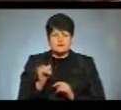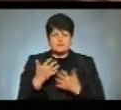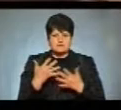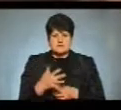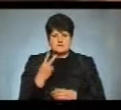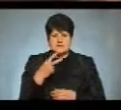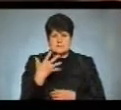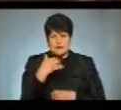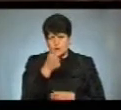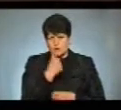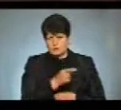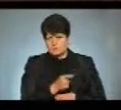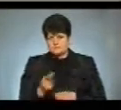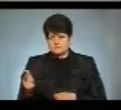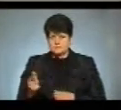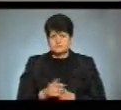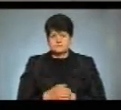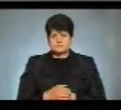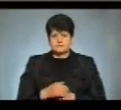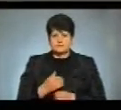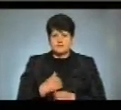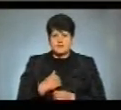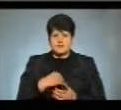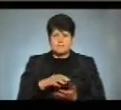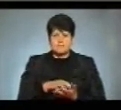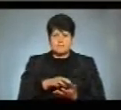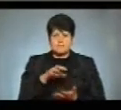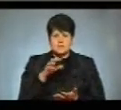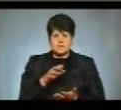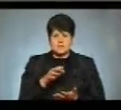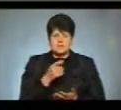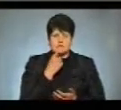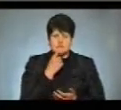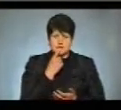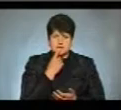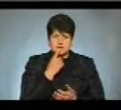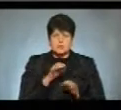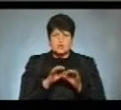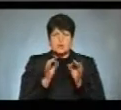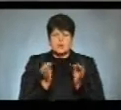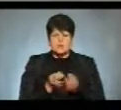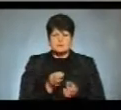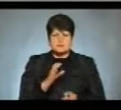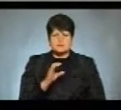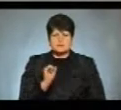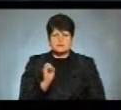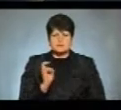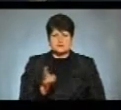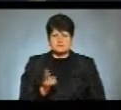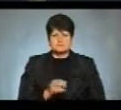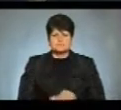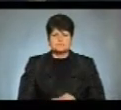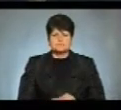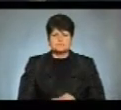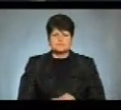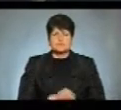25 років. «Я пасочку найбільше, яєчко, ковбаска і сік».